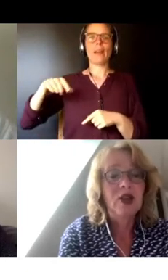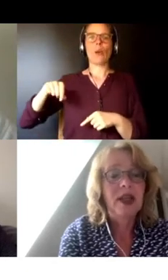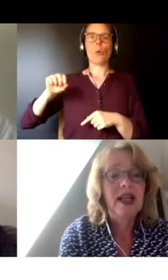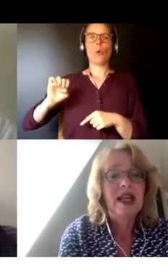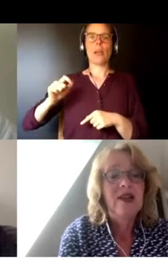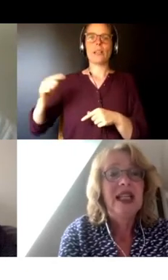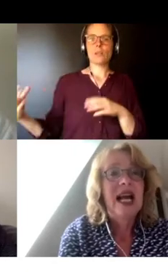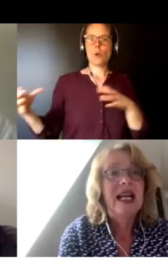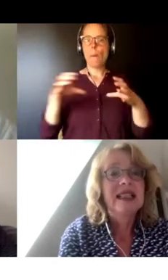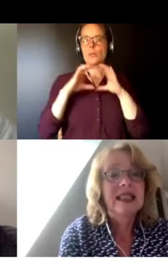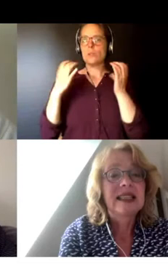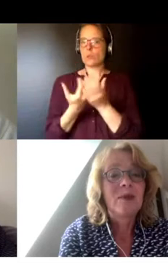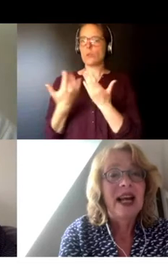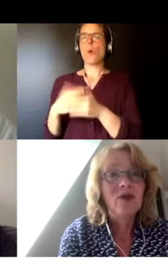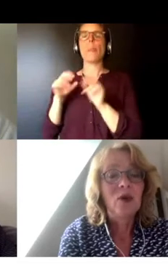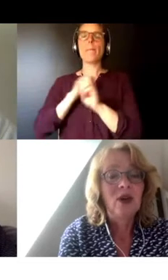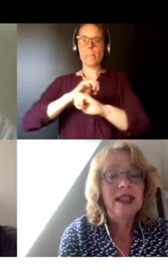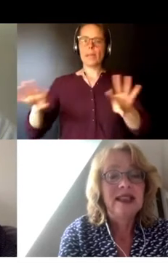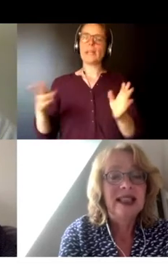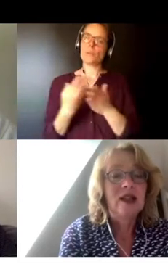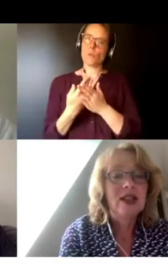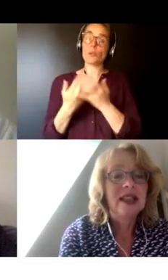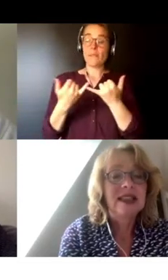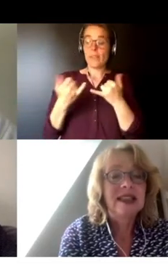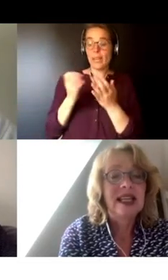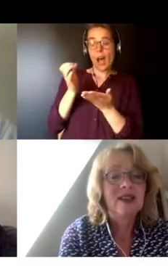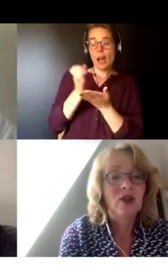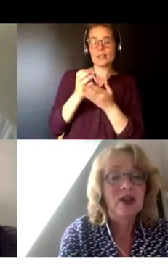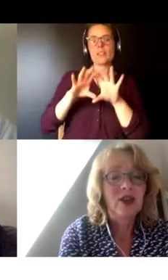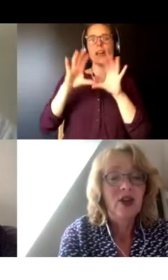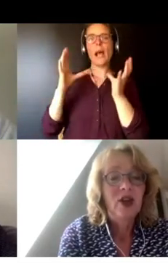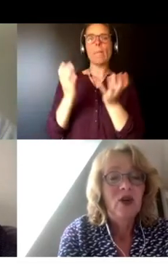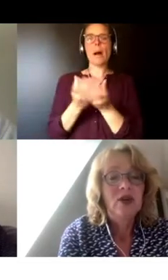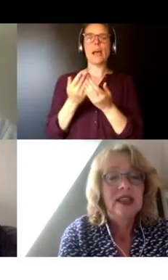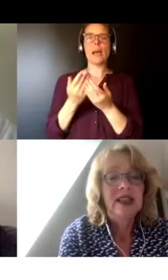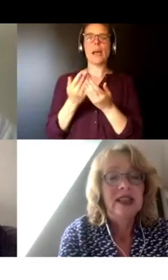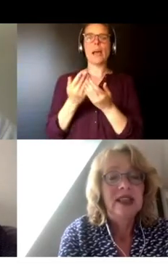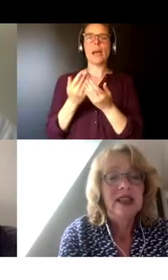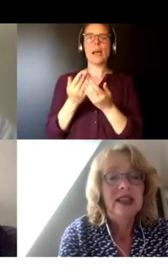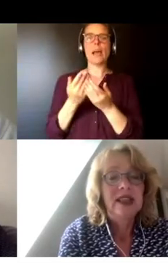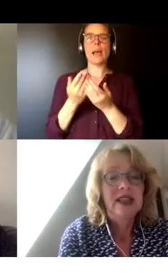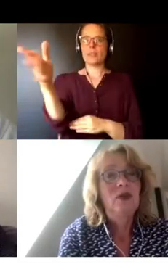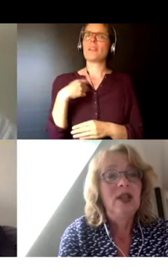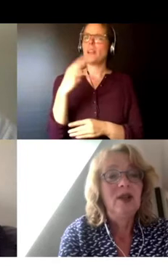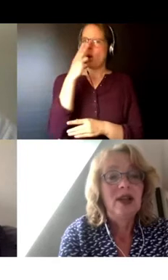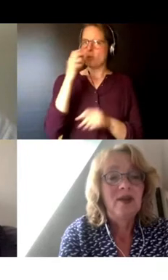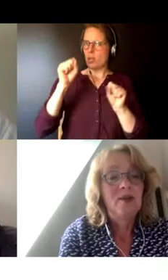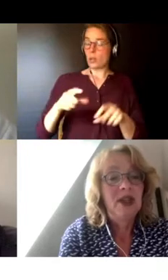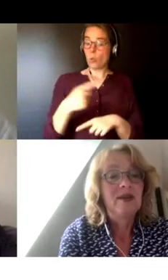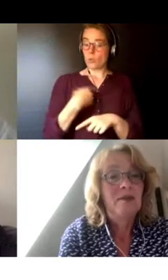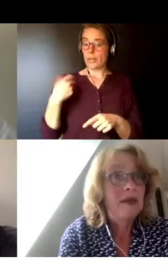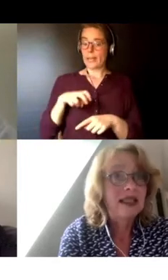Medien zum Beispiel, wie der Einsatz gemeinwohlorientiert ausgerichtet sein sollte. Uns geht es da um die Frage,